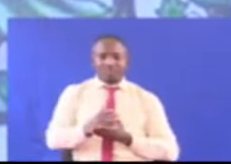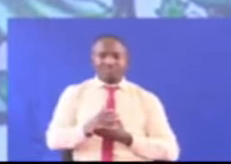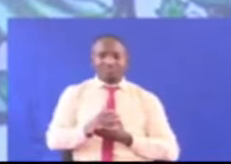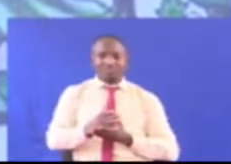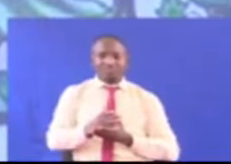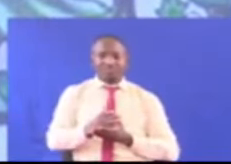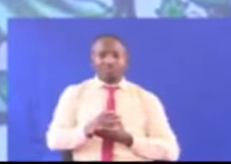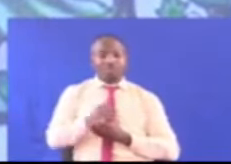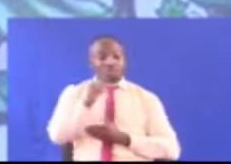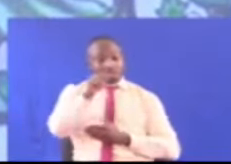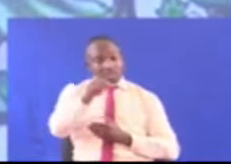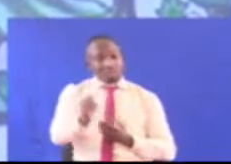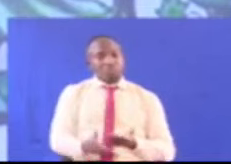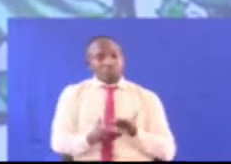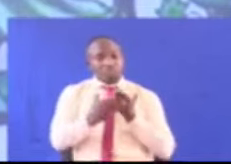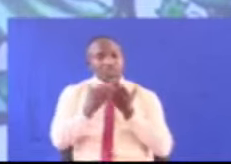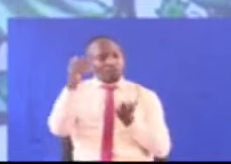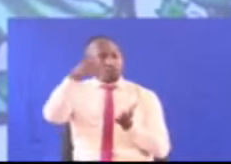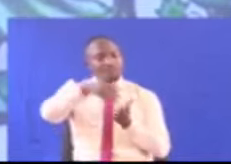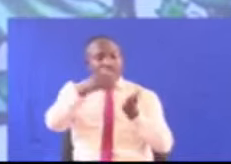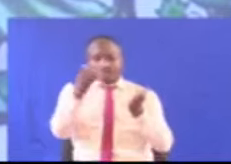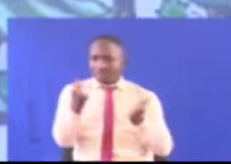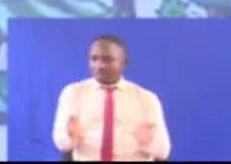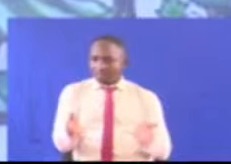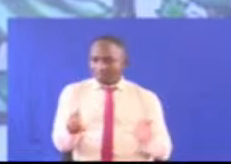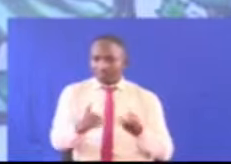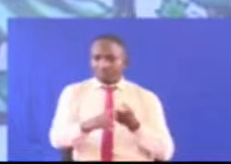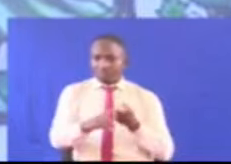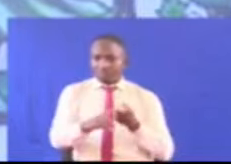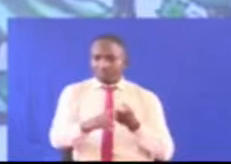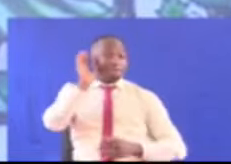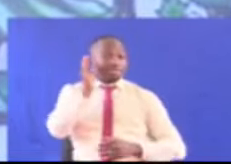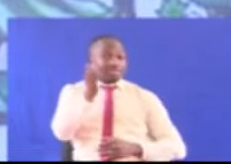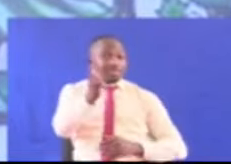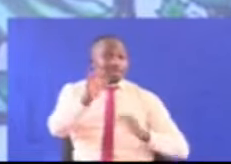kwa kweli ndio ambao umetufikisha hapa. Na